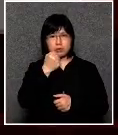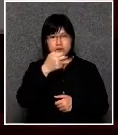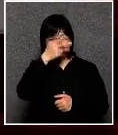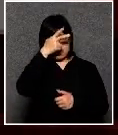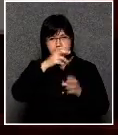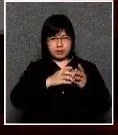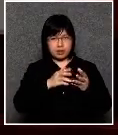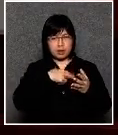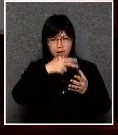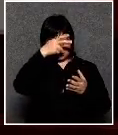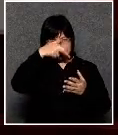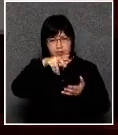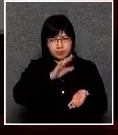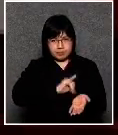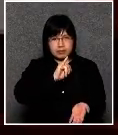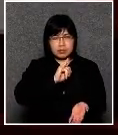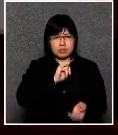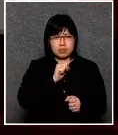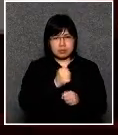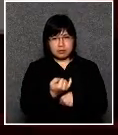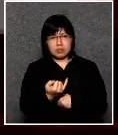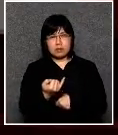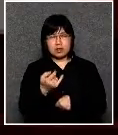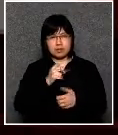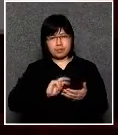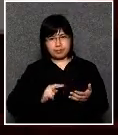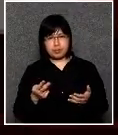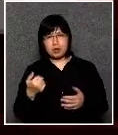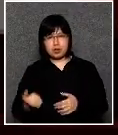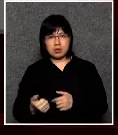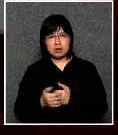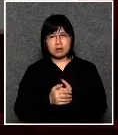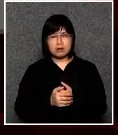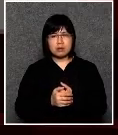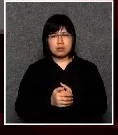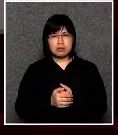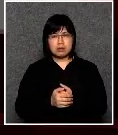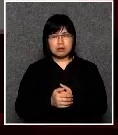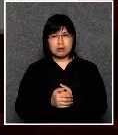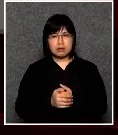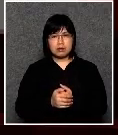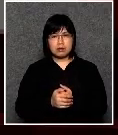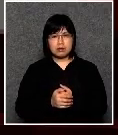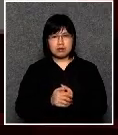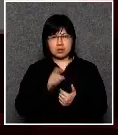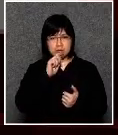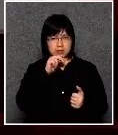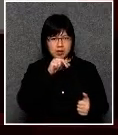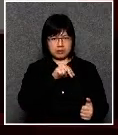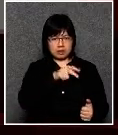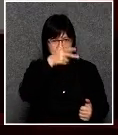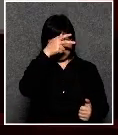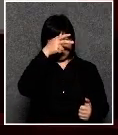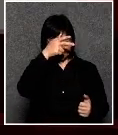部門嘅行政失當，佢係可以即係糾正佢嘅，係咪？所以你睇翻，佢係有監察政府嘅